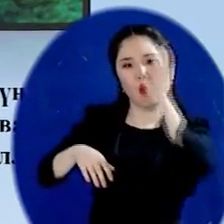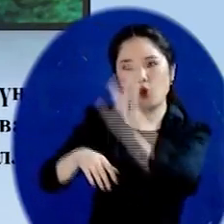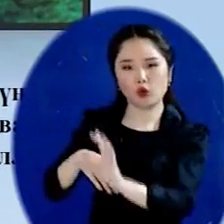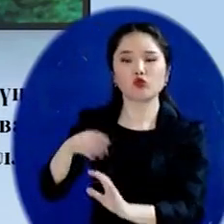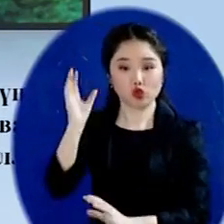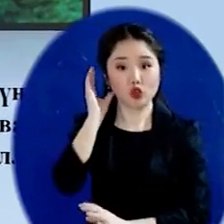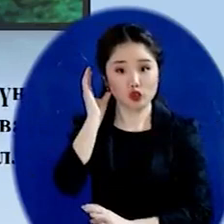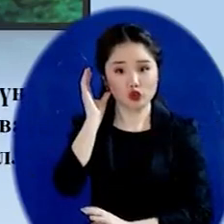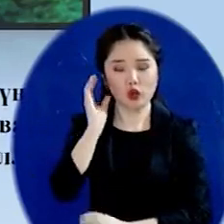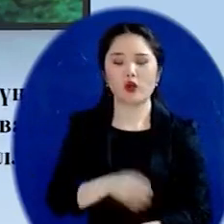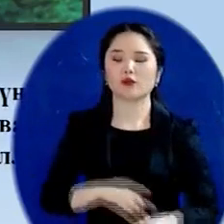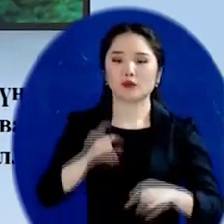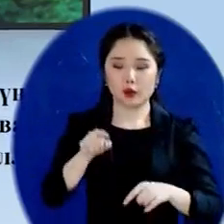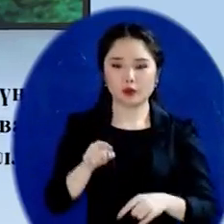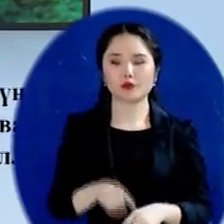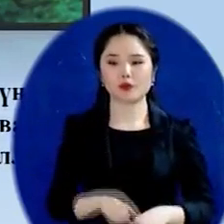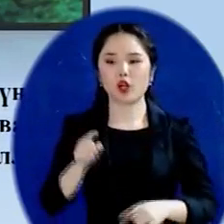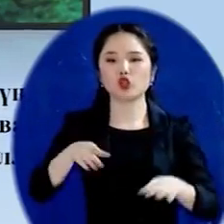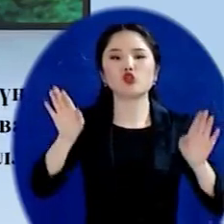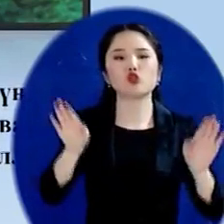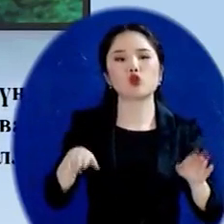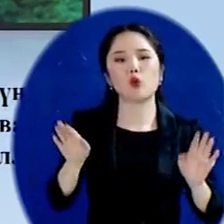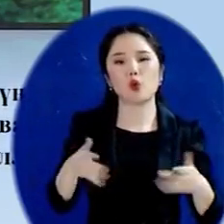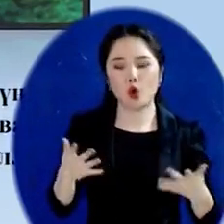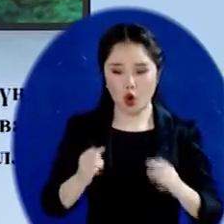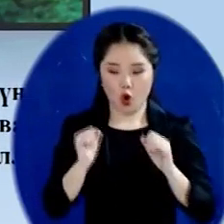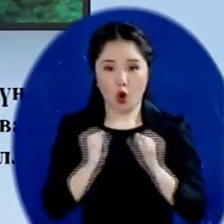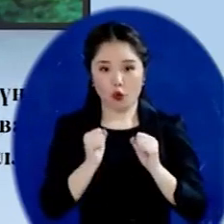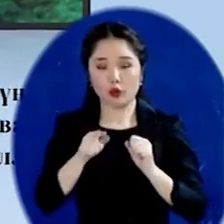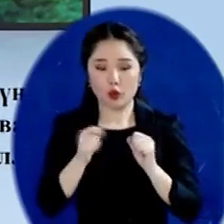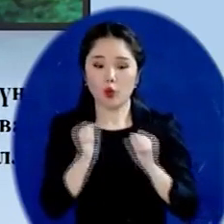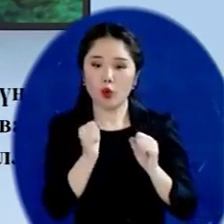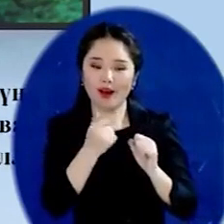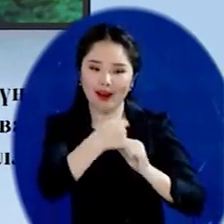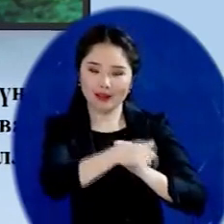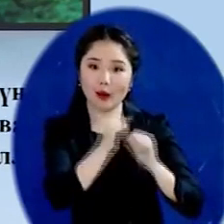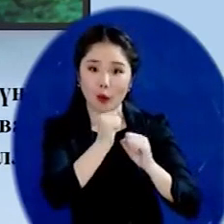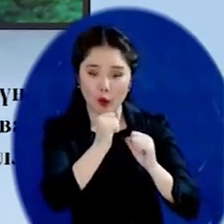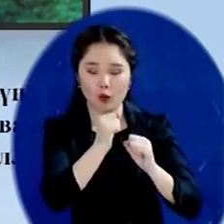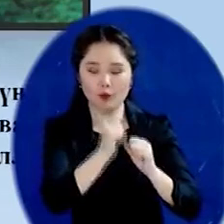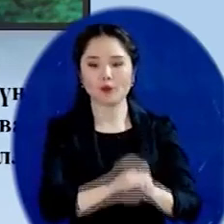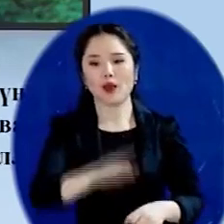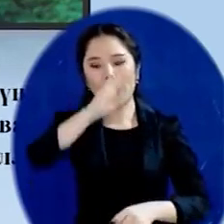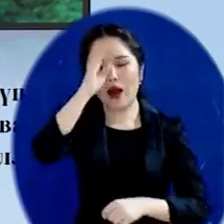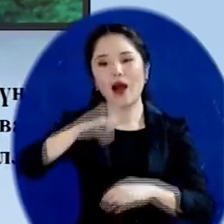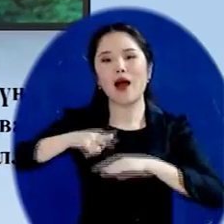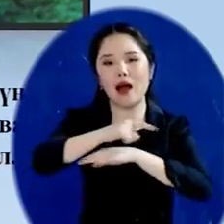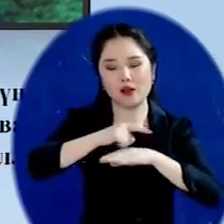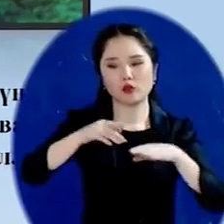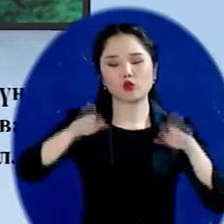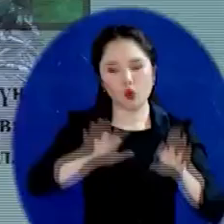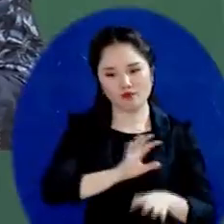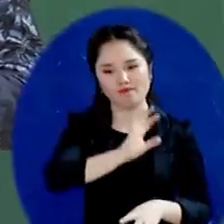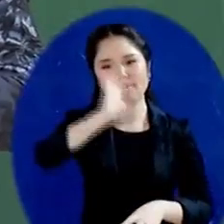гэж сонссон байх. Тэгвэл эдгээр шувууд өвлийн хүйтэн цагийг өнгөрөхийн тулд халуун дулаан орн